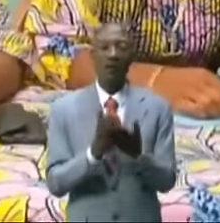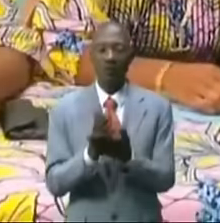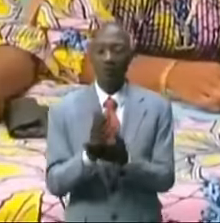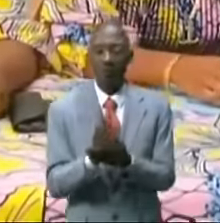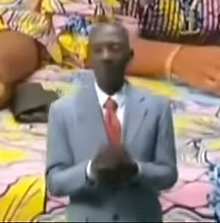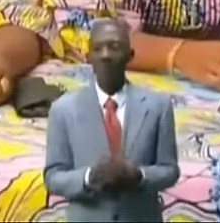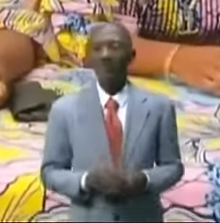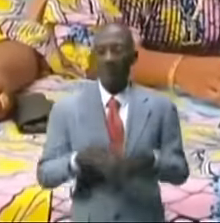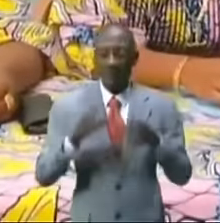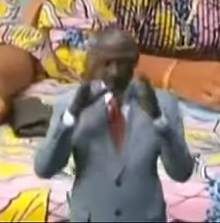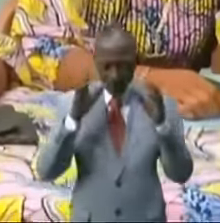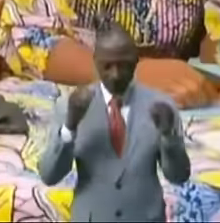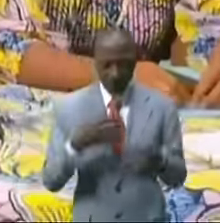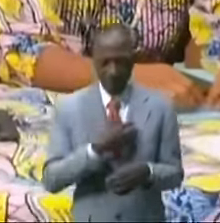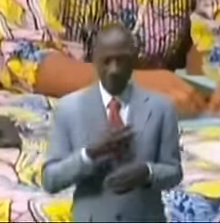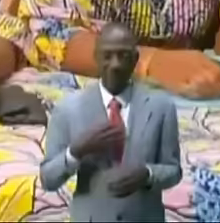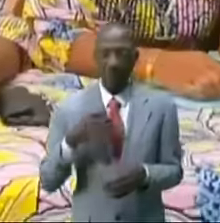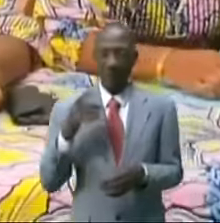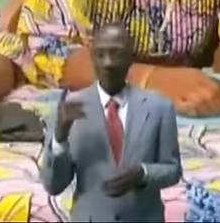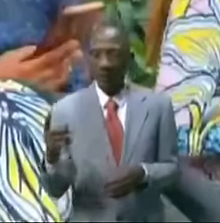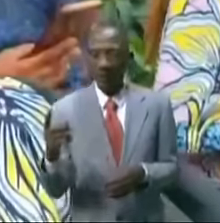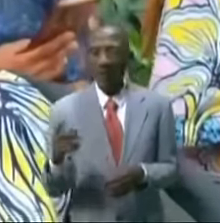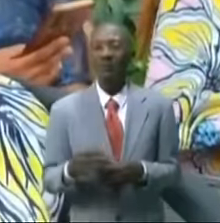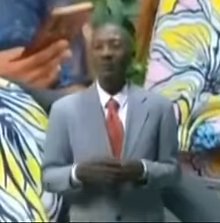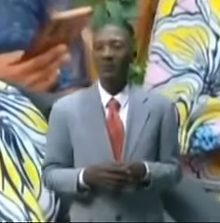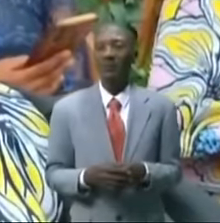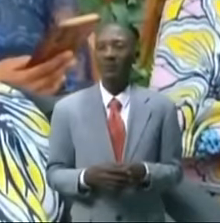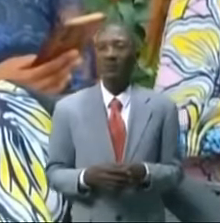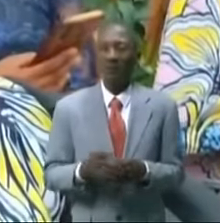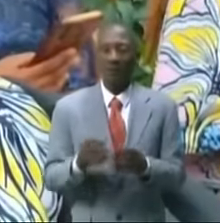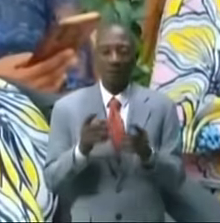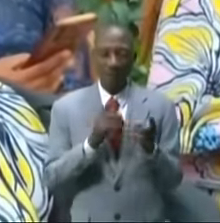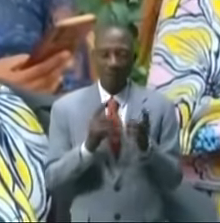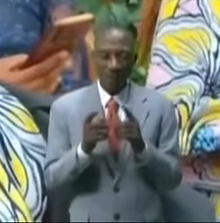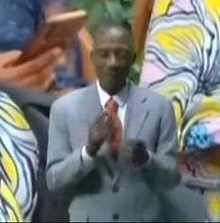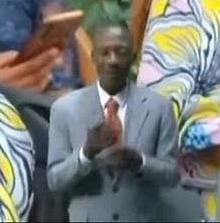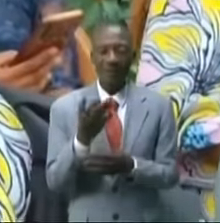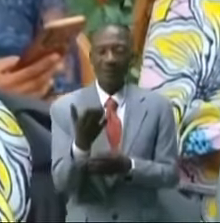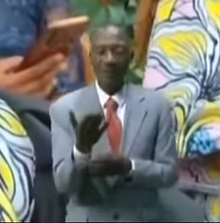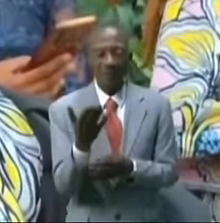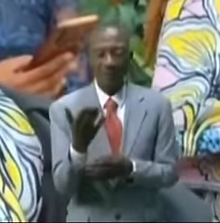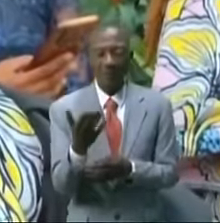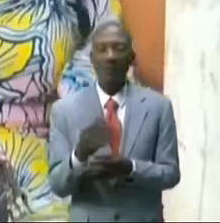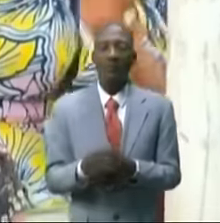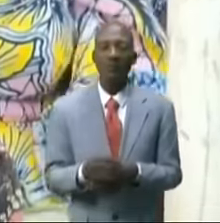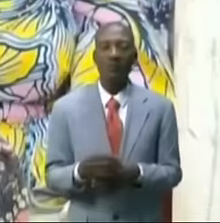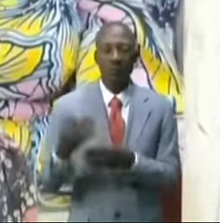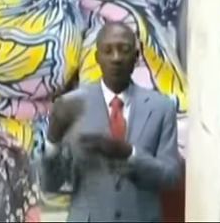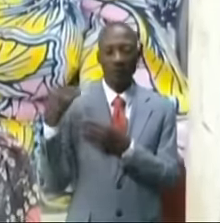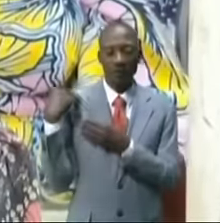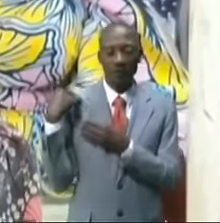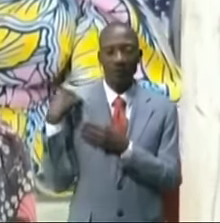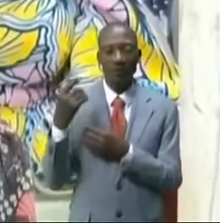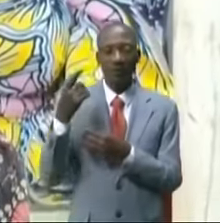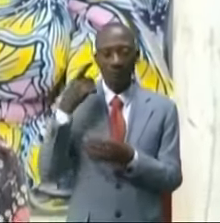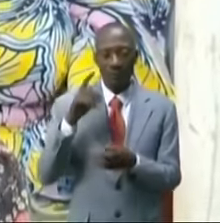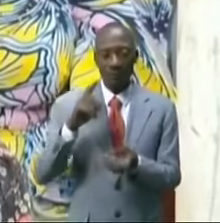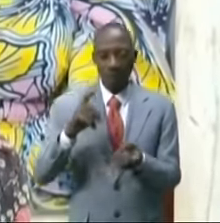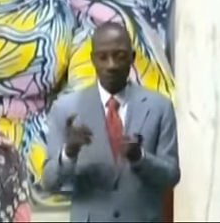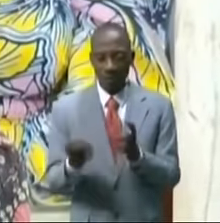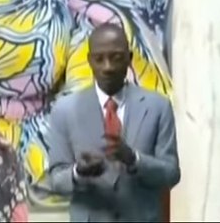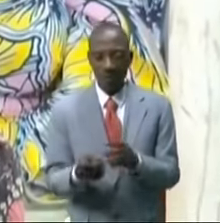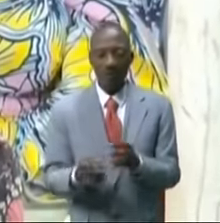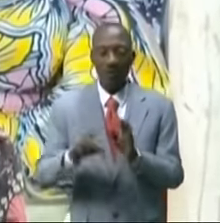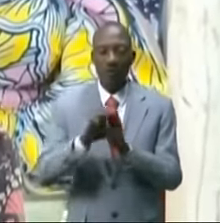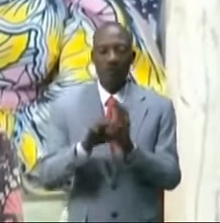femmes de l'OVDA, a saisi l'occasion pour lancer une sonnette d'alarme aux autorités pour l'amélioration des